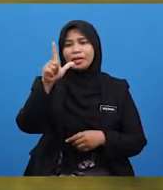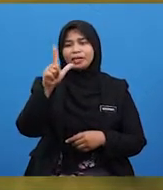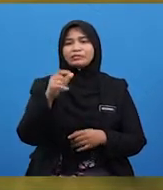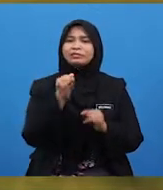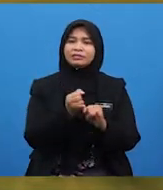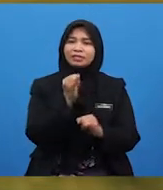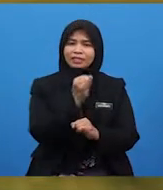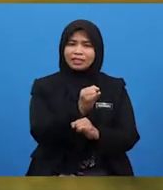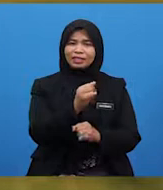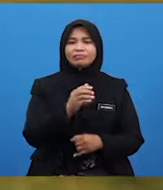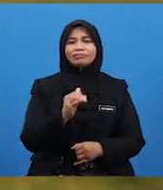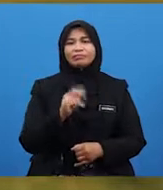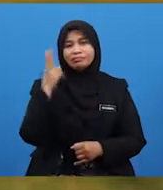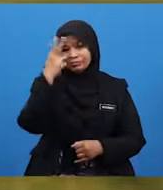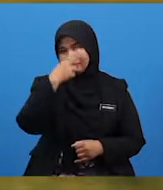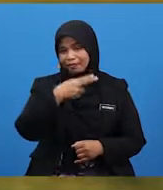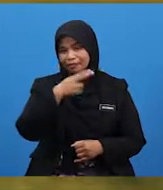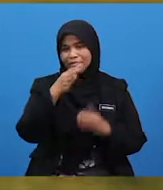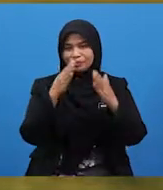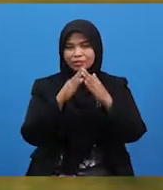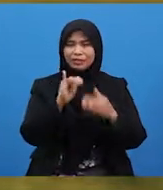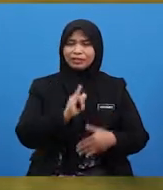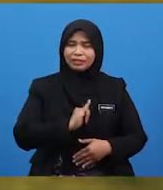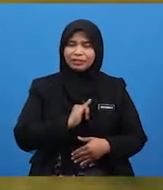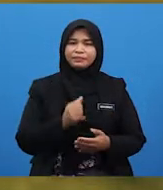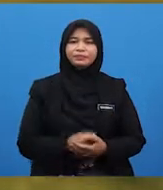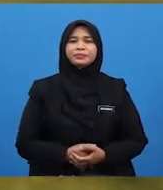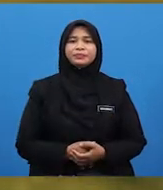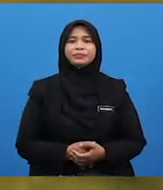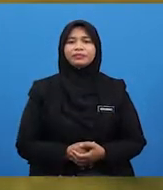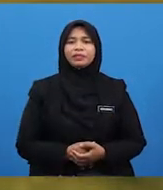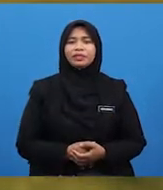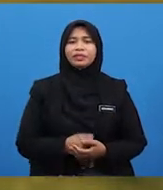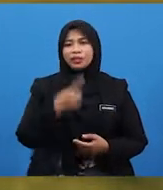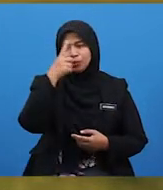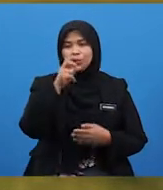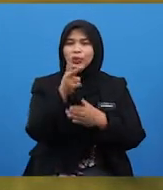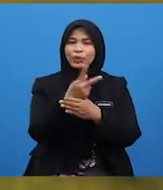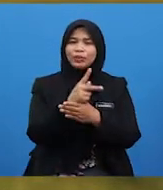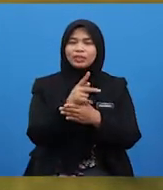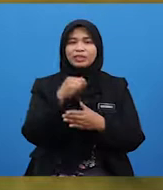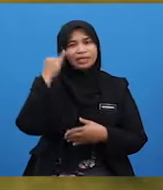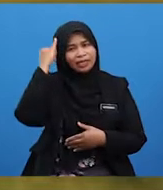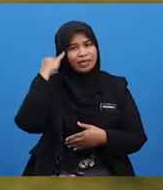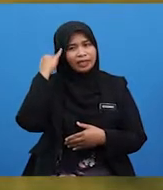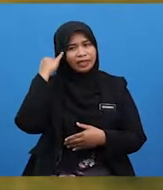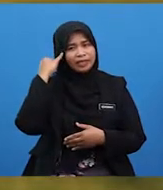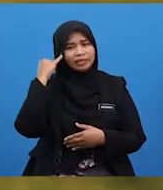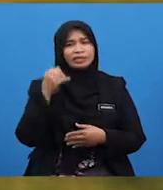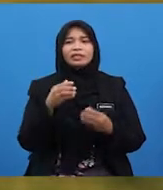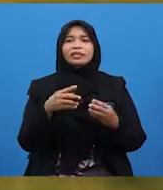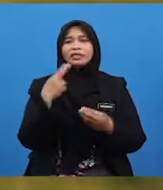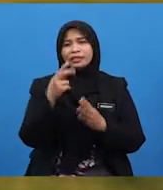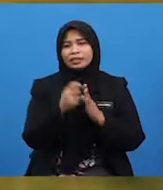merupakan jiran hadapan rumah saya. Tujuan saya menjemput mereka adalah untuk berkongsikan idea atau pandangan